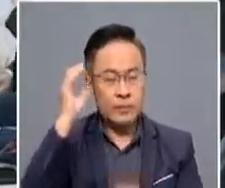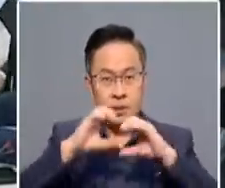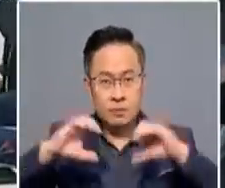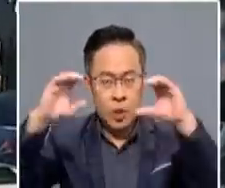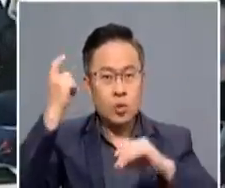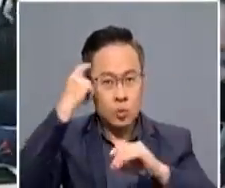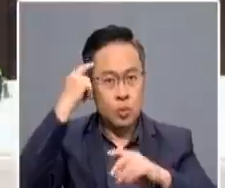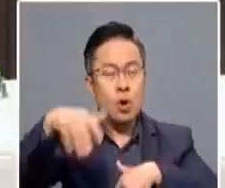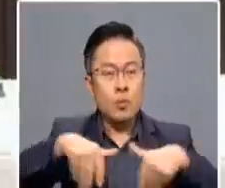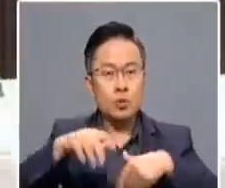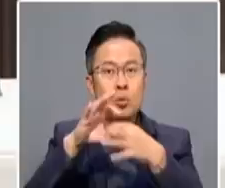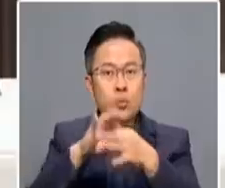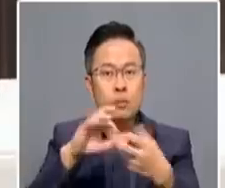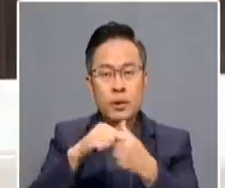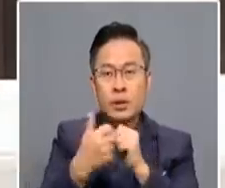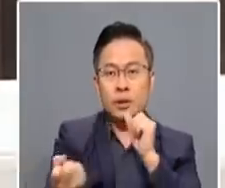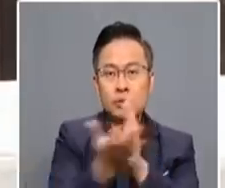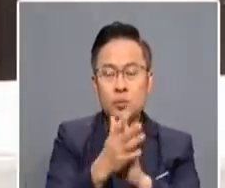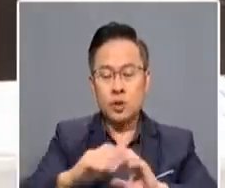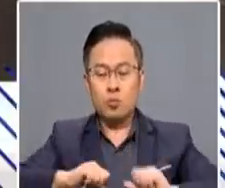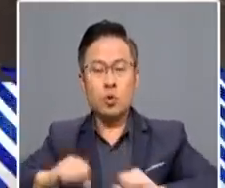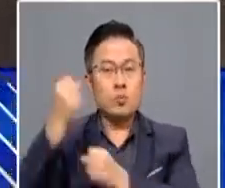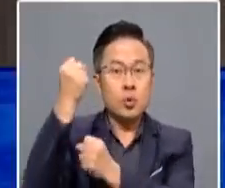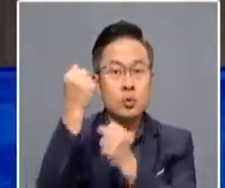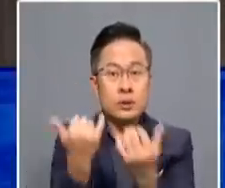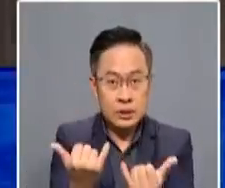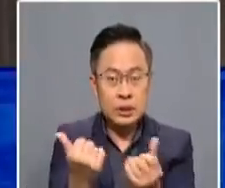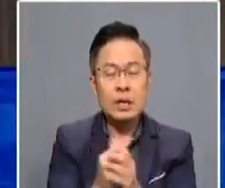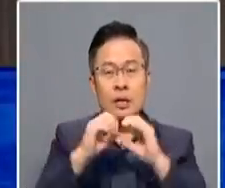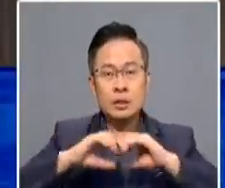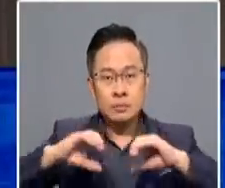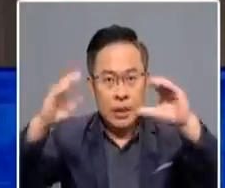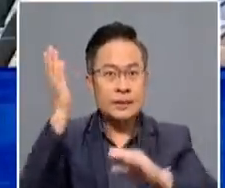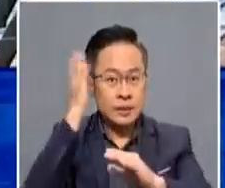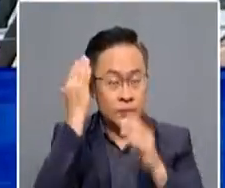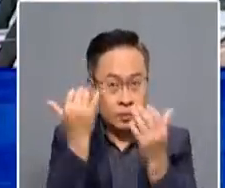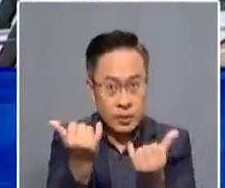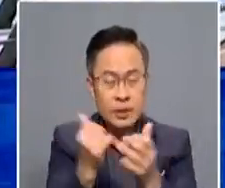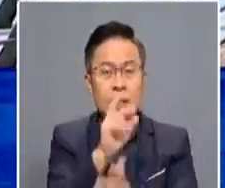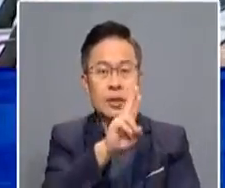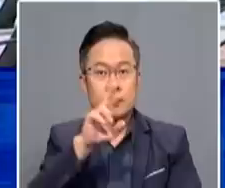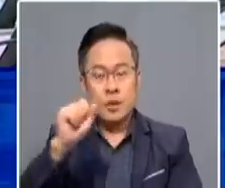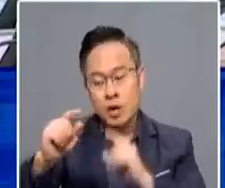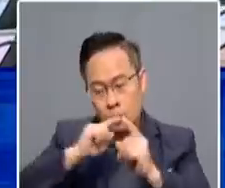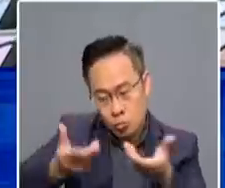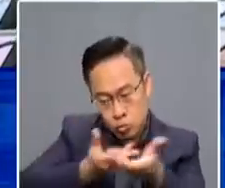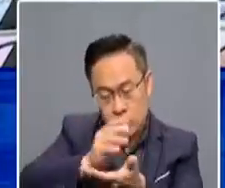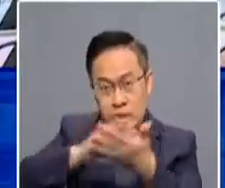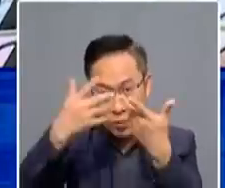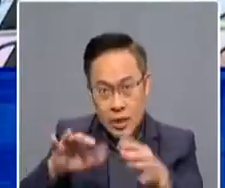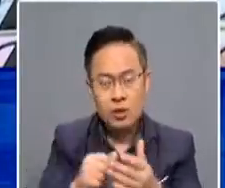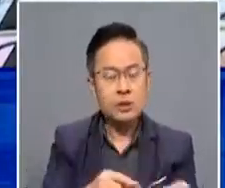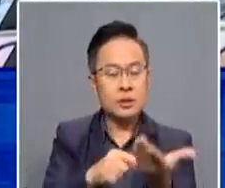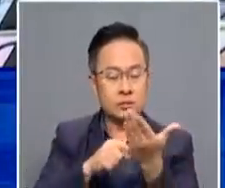ชาชนเป็นห่วงสถานการณ์บ้านเมืองรัฐบาลเองก็ไม่ได้นิ่งนอนใจแล้วก็รับทราบว่าเดี๋ยววันนี้ทางสภาก็หารือถึงการเปิดประชุมสภาส